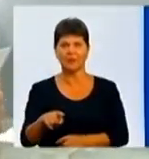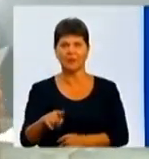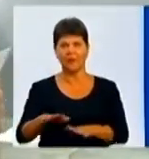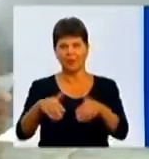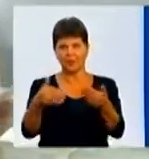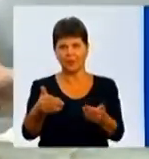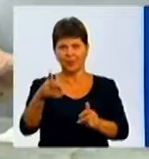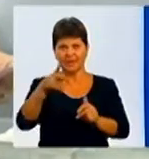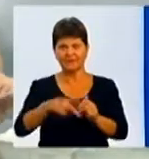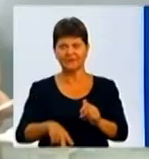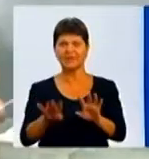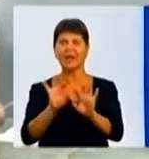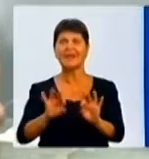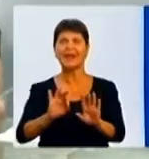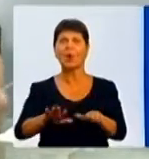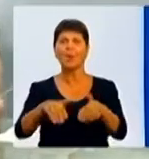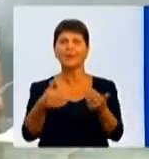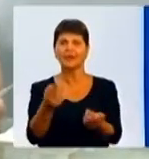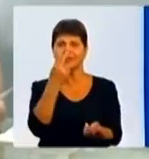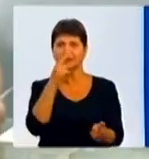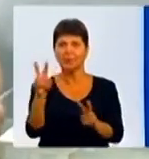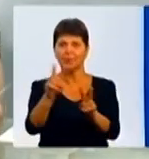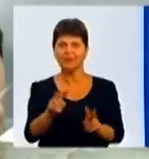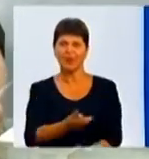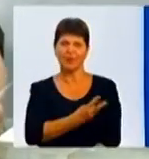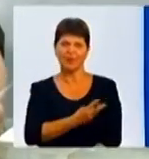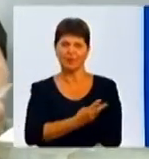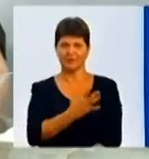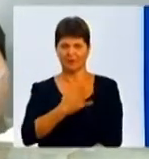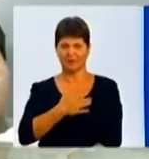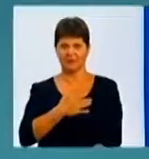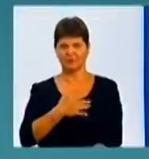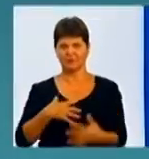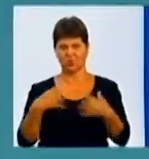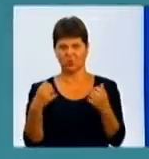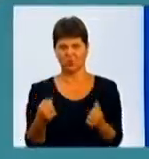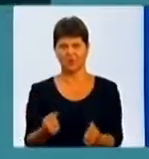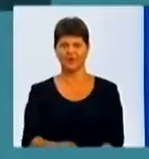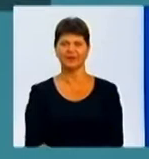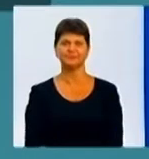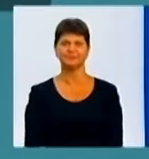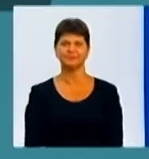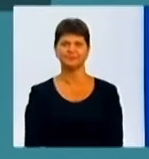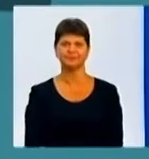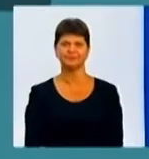подивити ще рекомендації і побажати нашим телеглядачам здоров'я. Прошу.